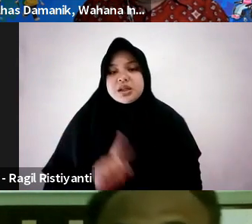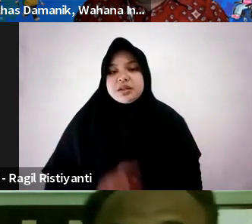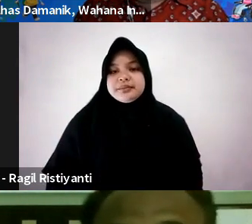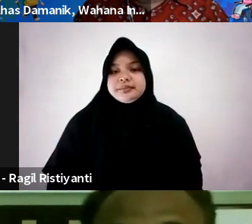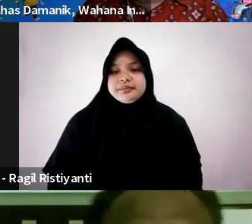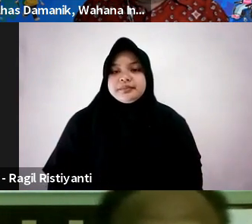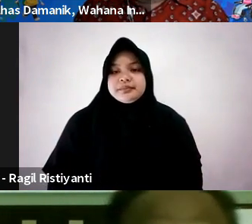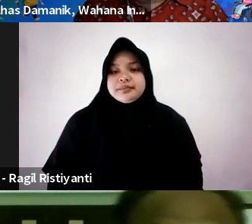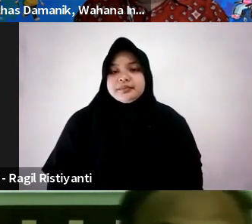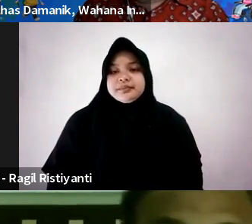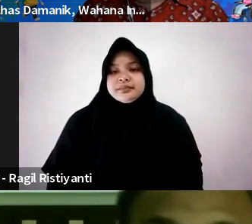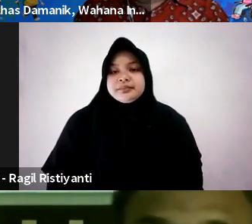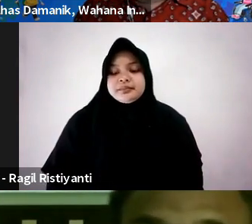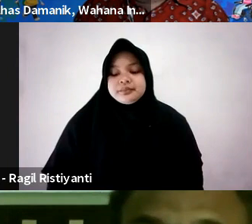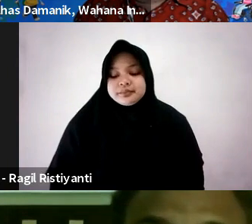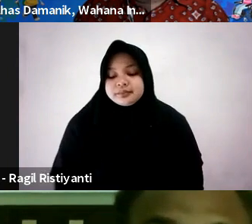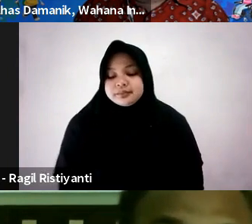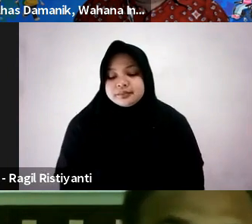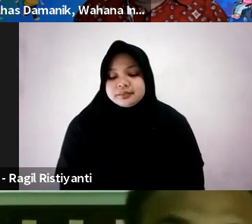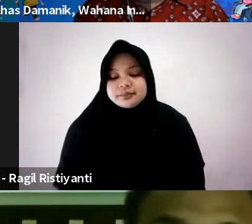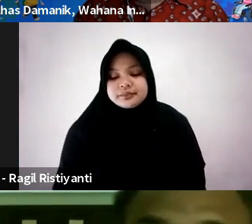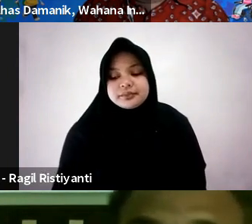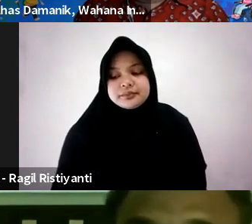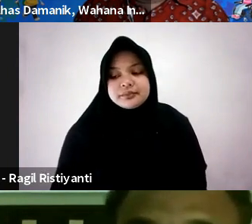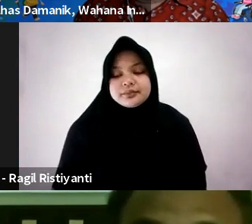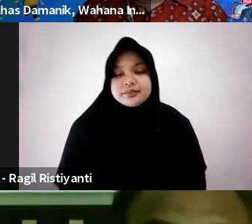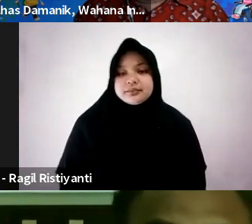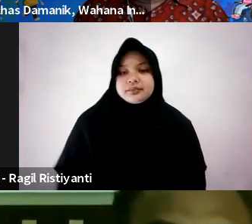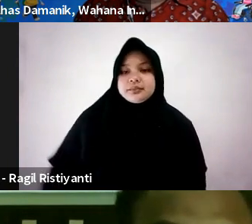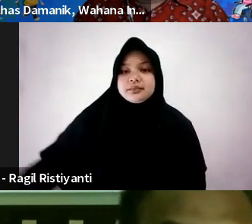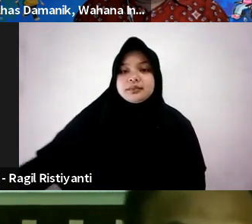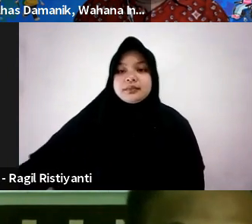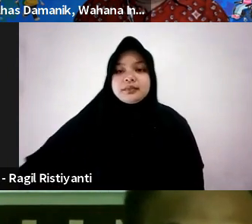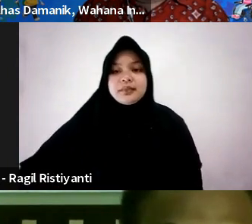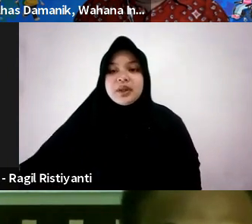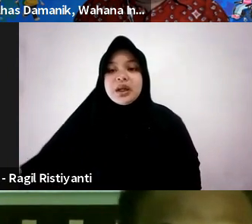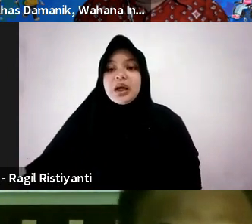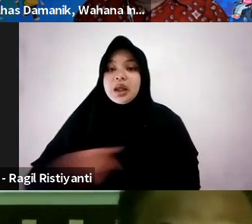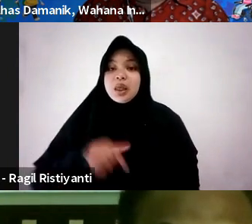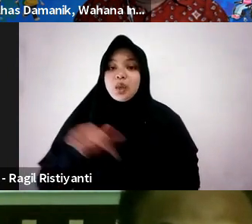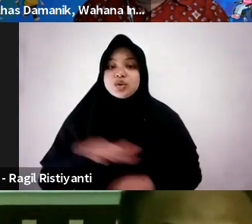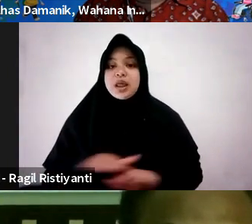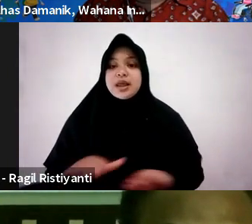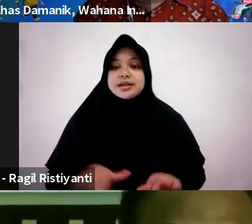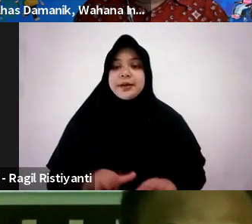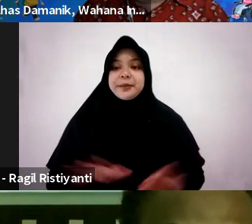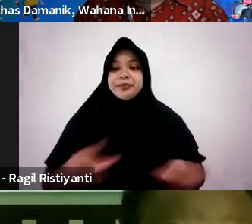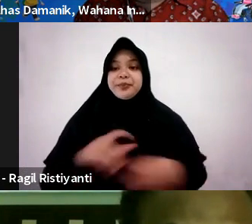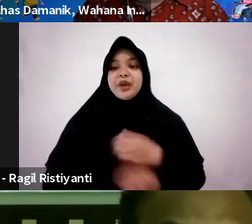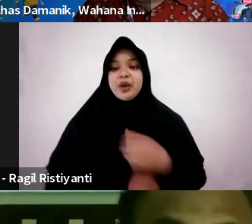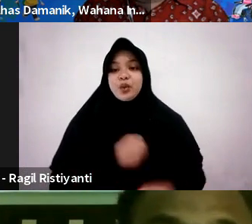blanket begitu itu saya ketika itu eh apa namanya selesai tahun 2013 saya bikin itu